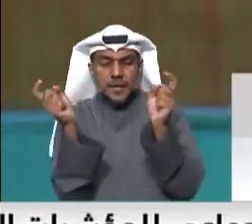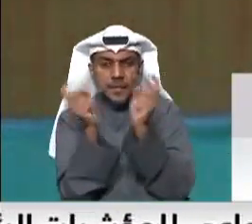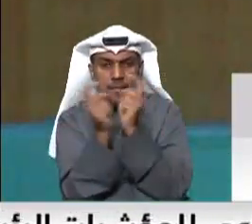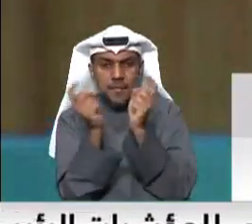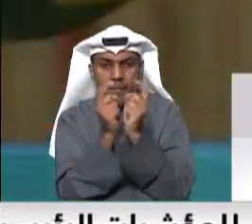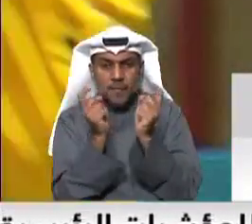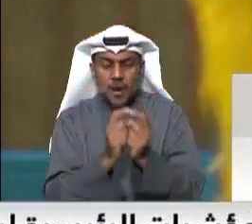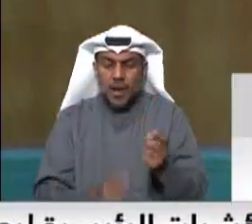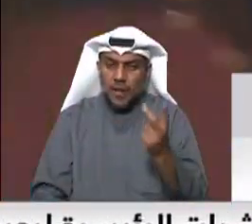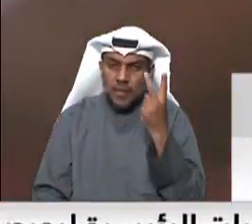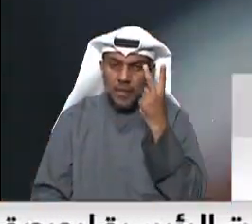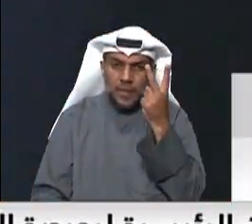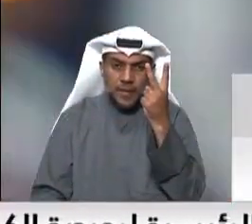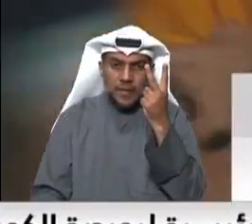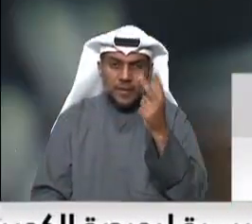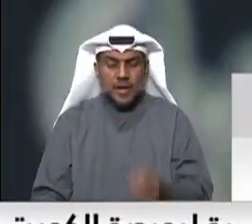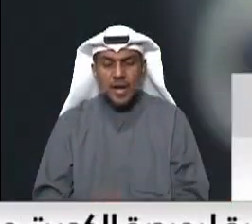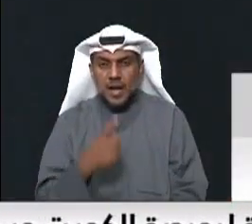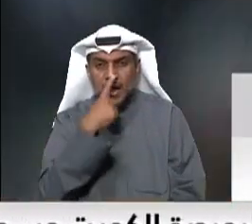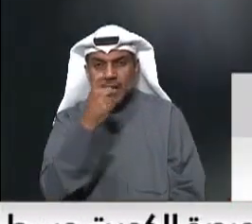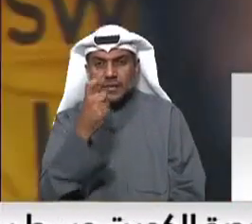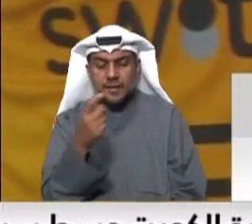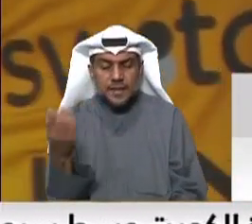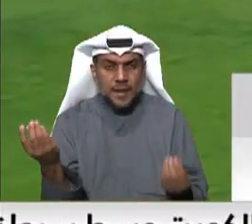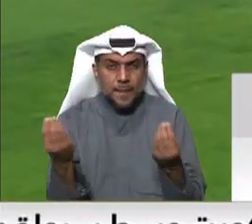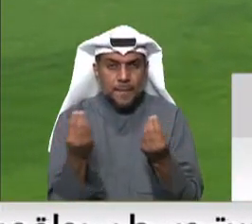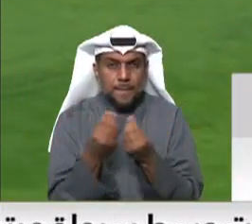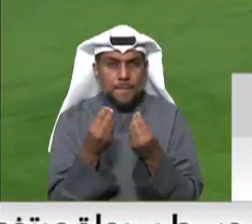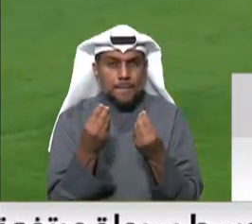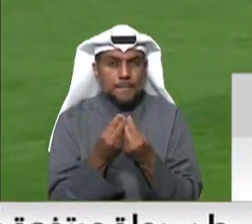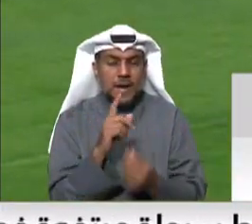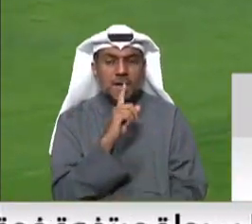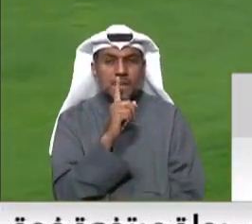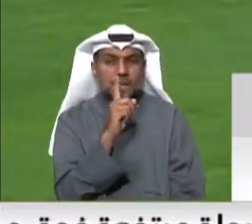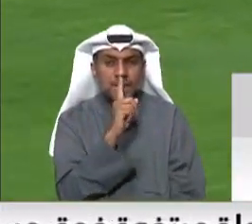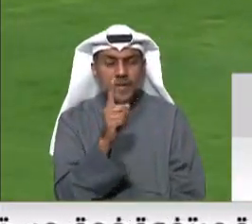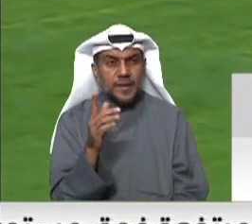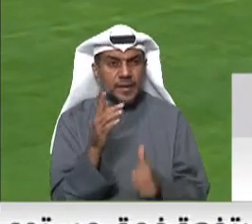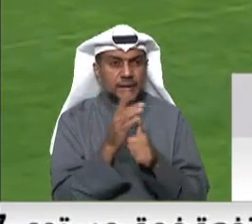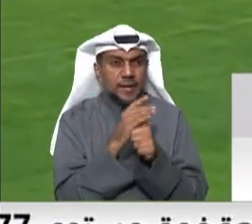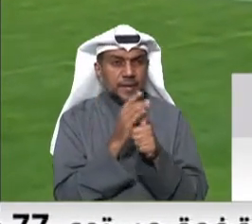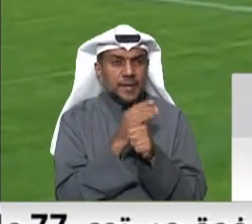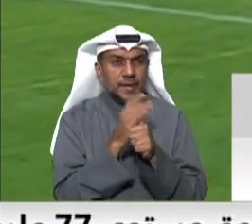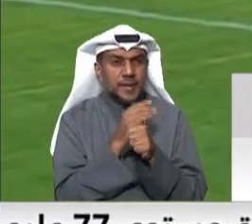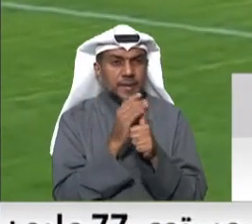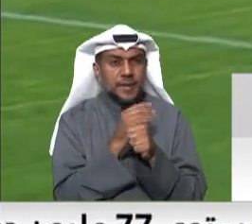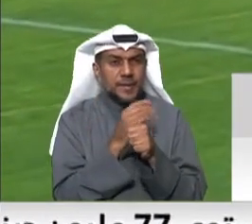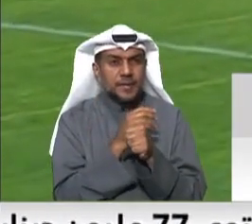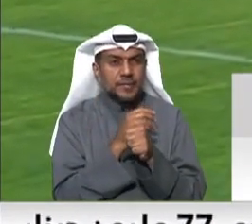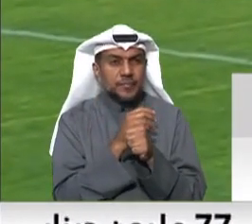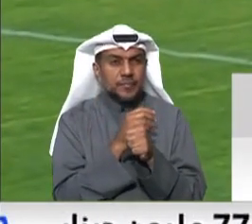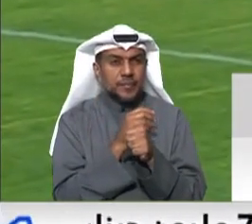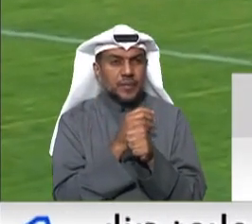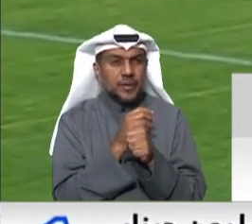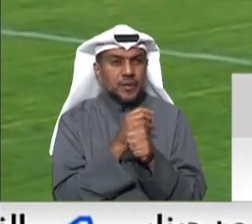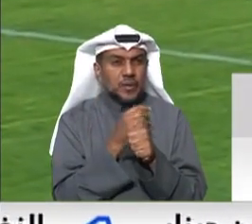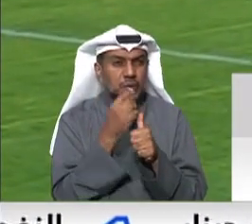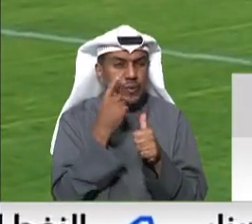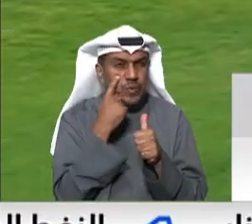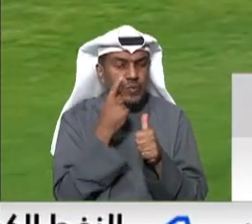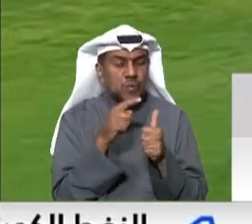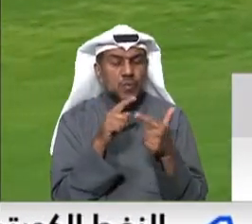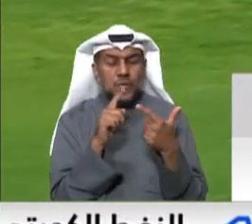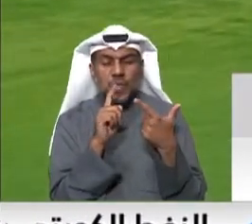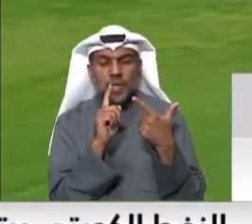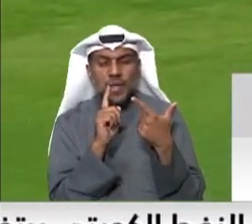مرتقبين القادسيه يلتقي بنظيره الفحيحيل في المواجهه الاولى والتي يحتضنها استاد علي صباح